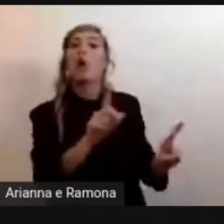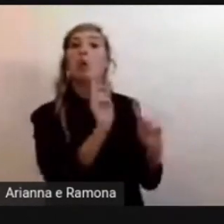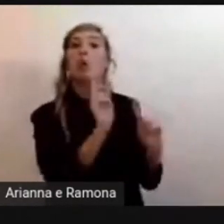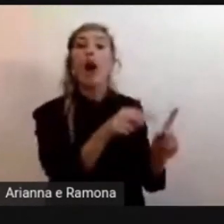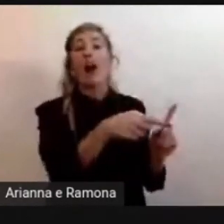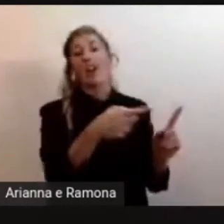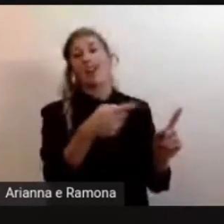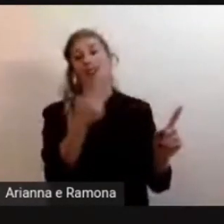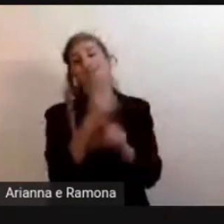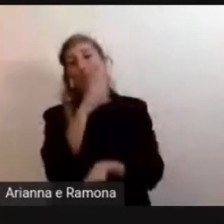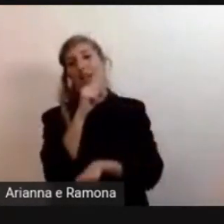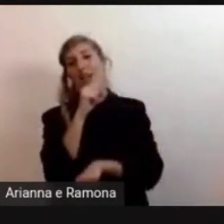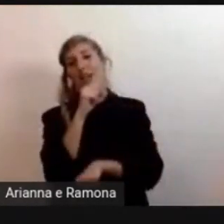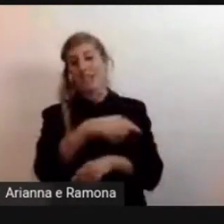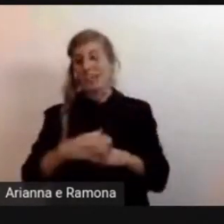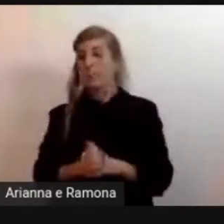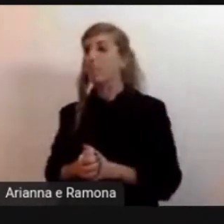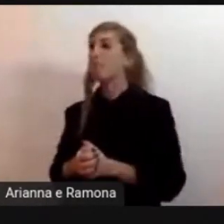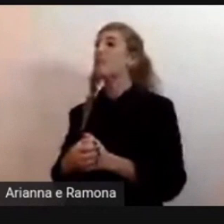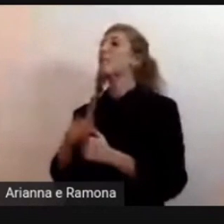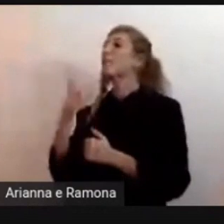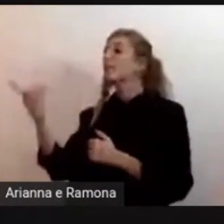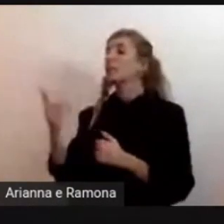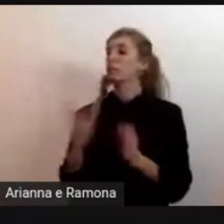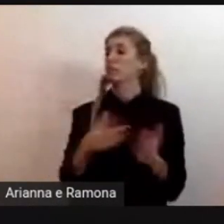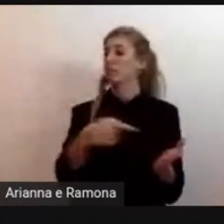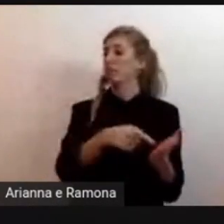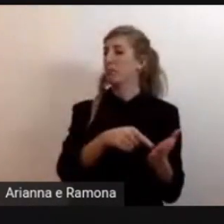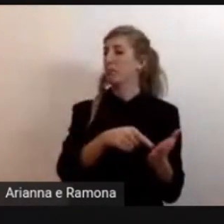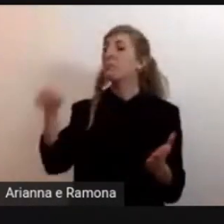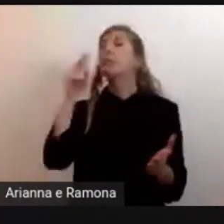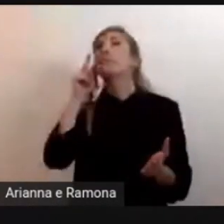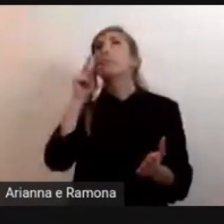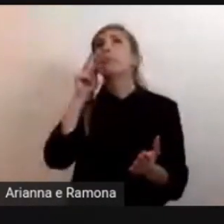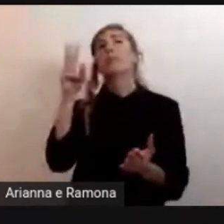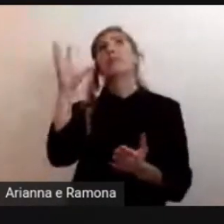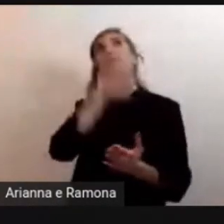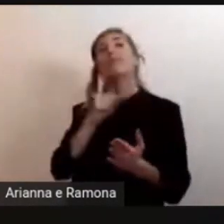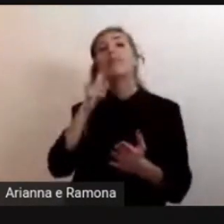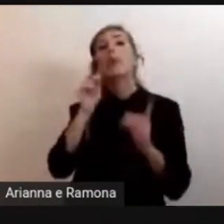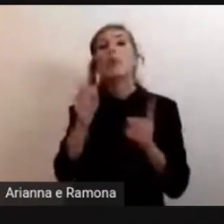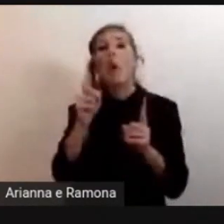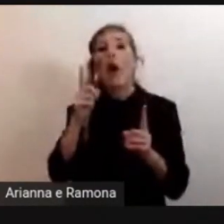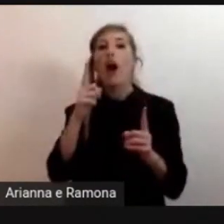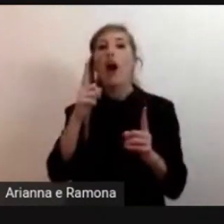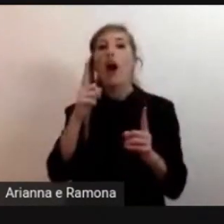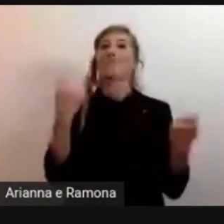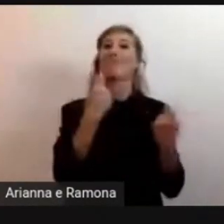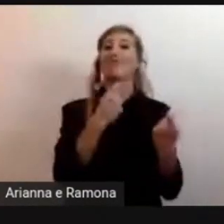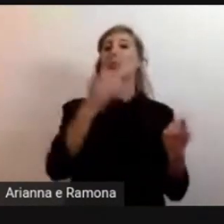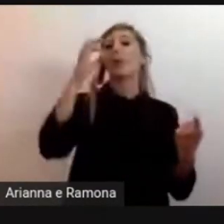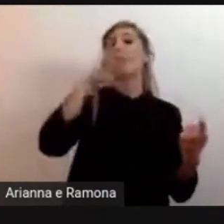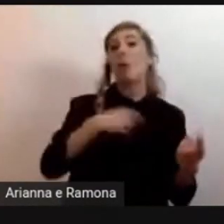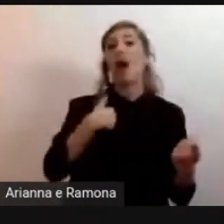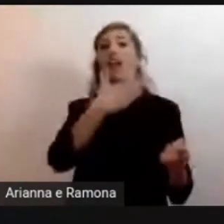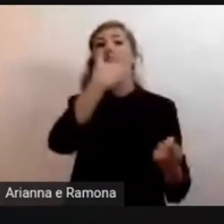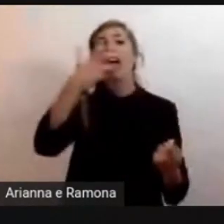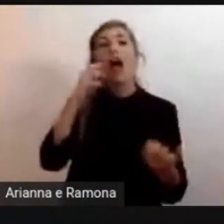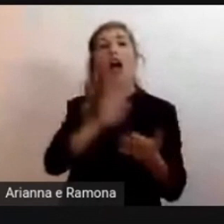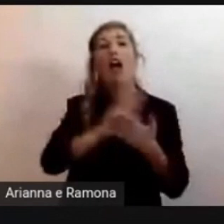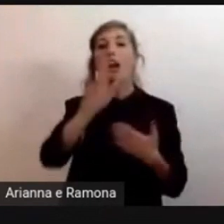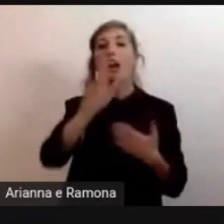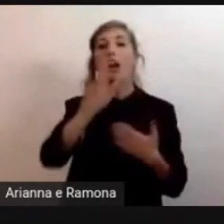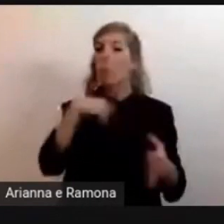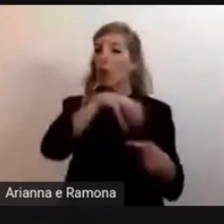a un certo punto lei notate anche le attività più spirituali ei sentimenti più sacri sono coinvolti